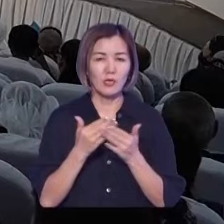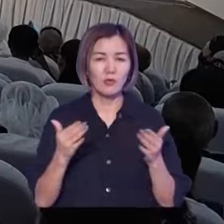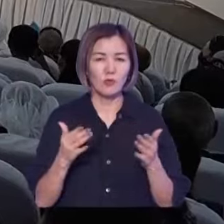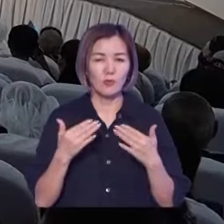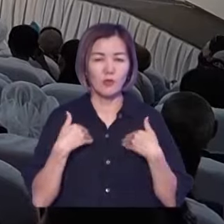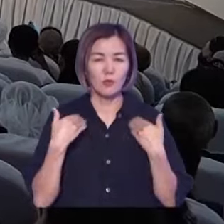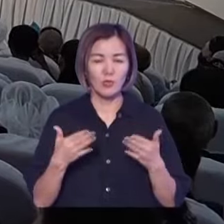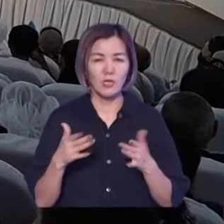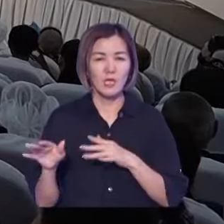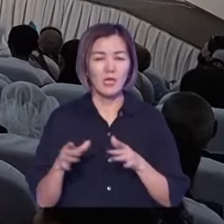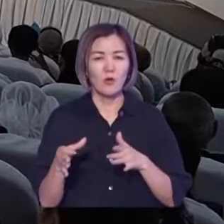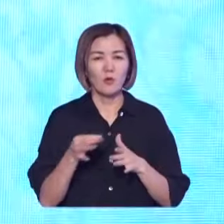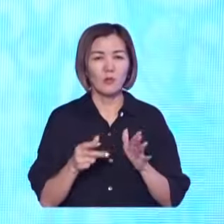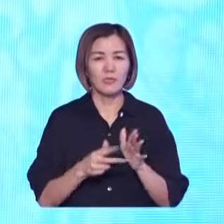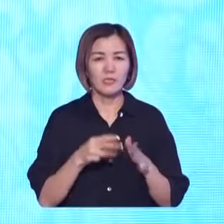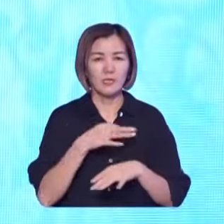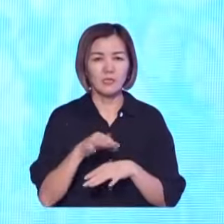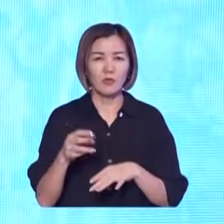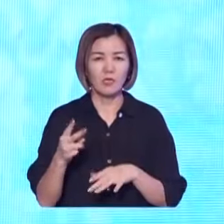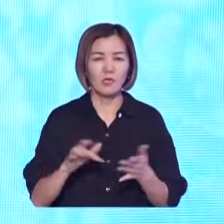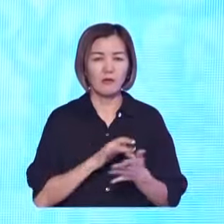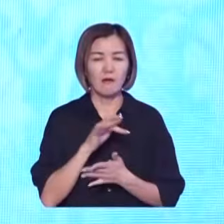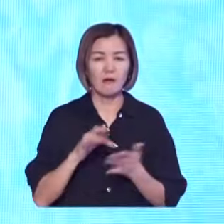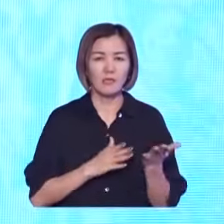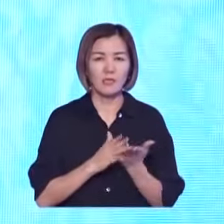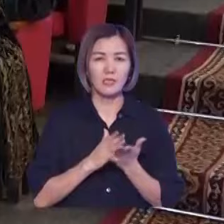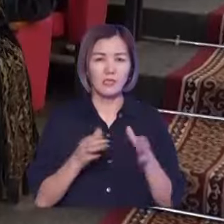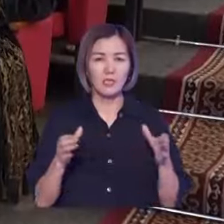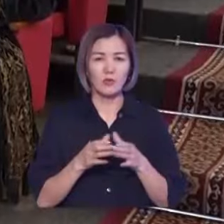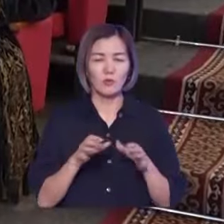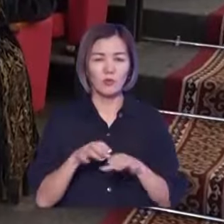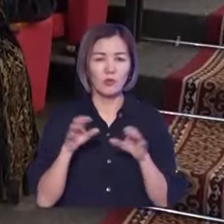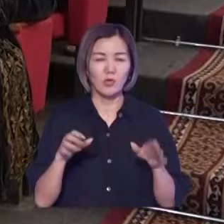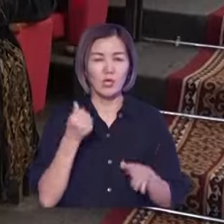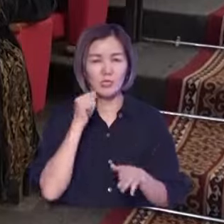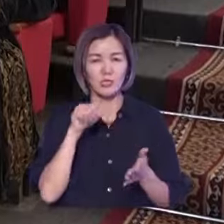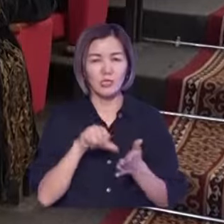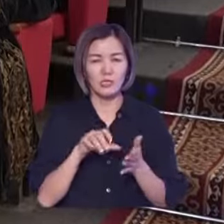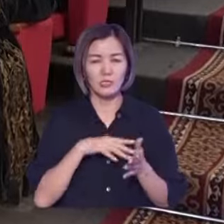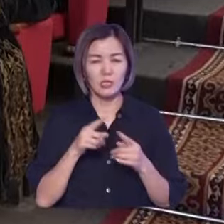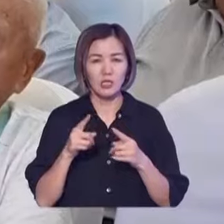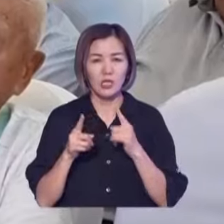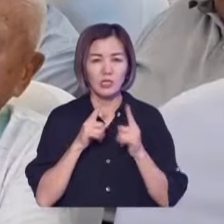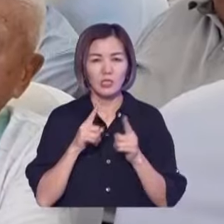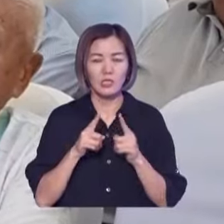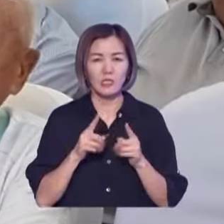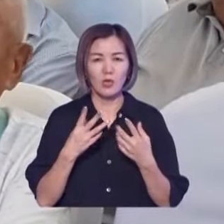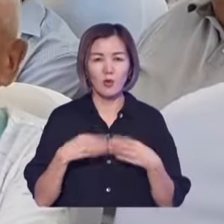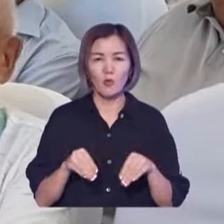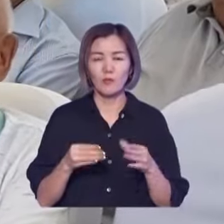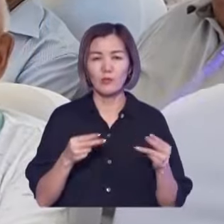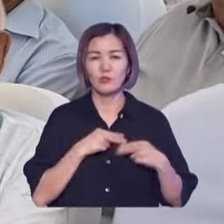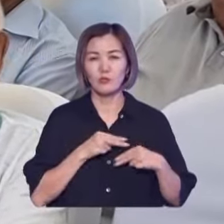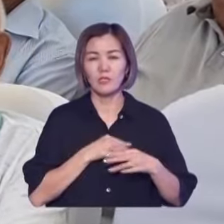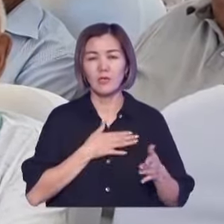көрме қойылды. Шараға облыстың 8 ауданы 2 қаласынан ардагерлер ұйымының төрағалары мен әжелері қатысқан. Жиында ұйымдардың қоғамдық